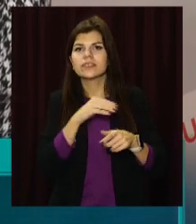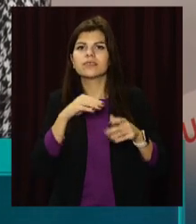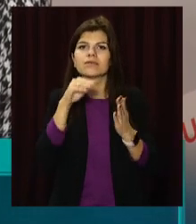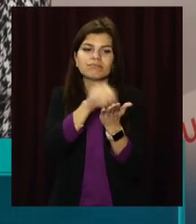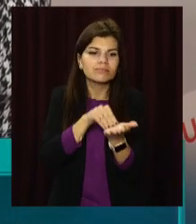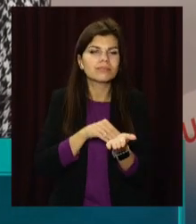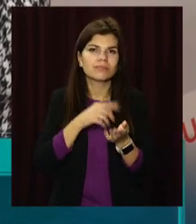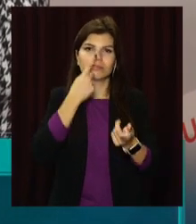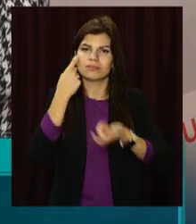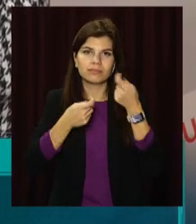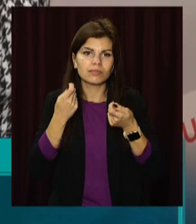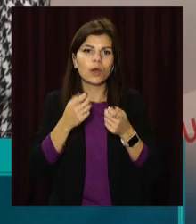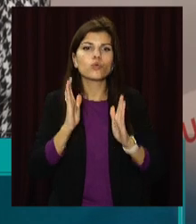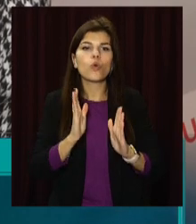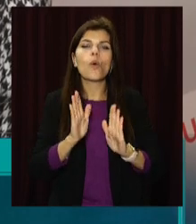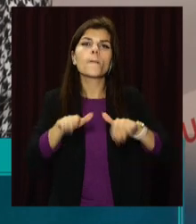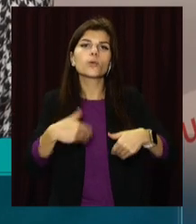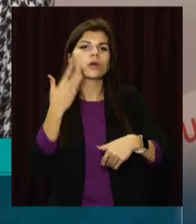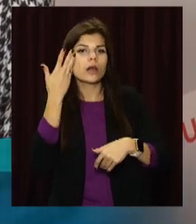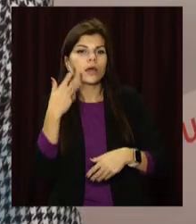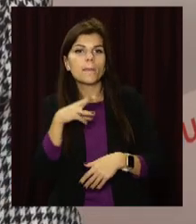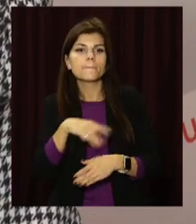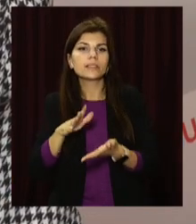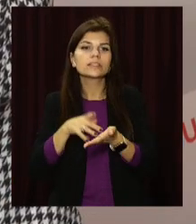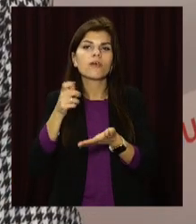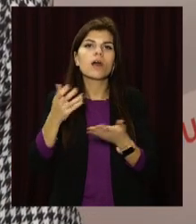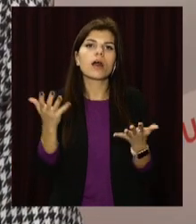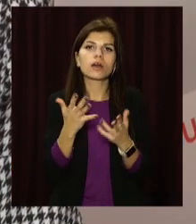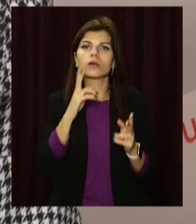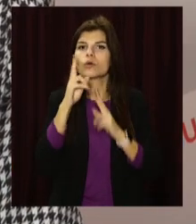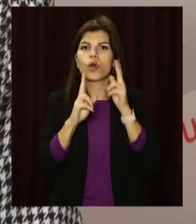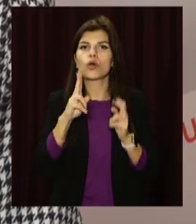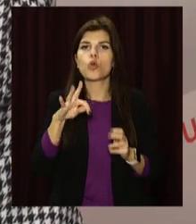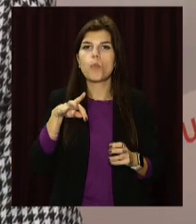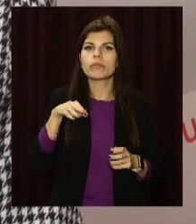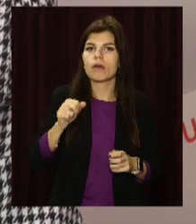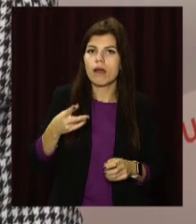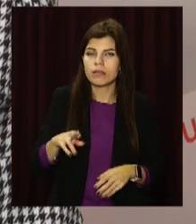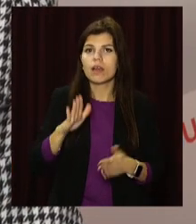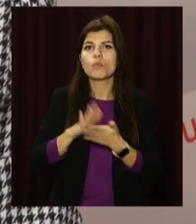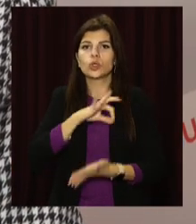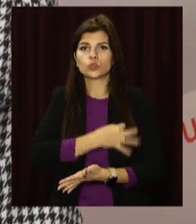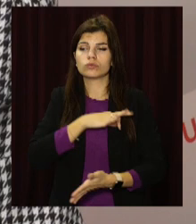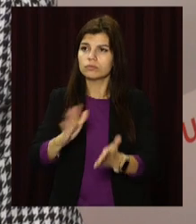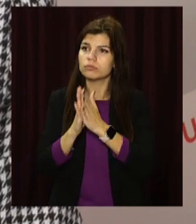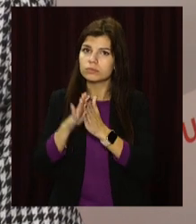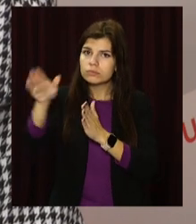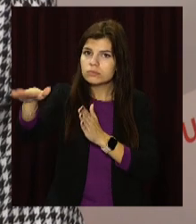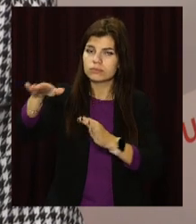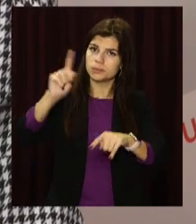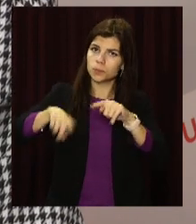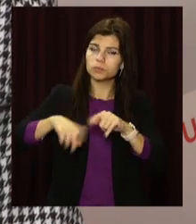дії робляться лише після того, коли ми заявляємо якісь клопотання, змушуємо слідчого проводити ці слідчі